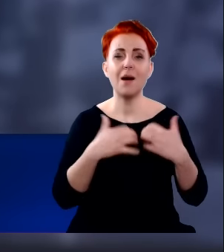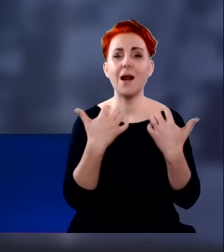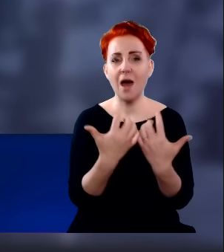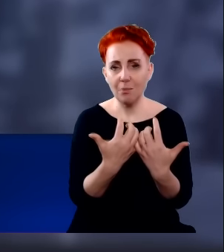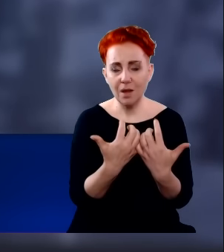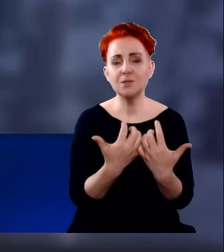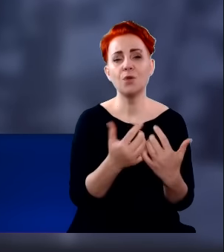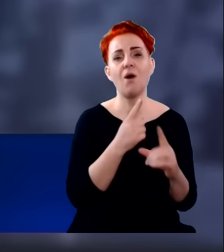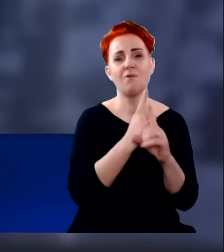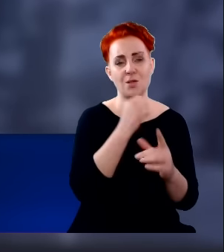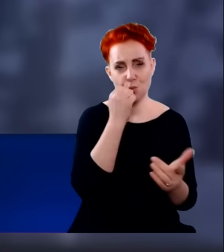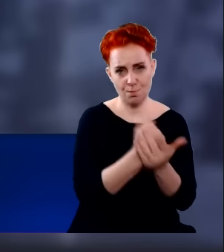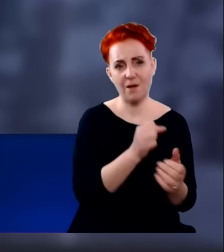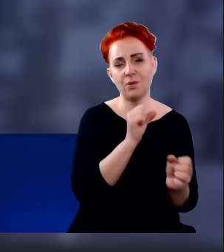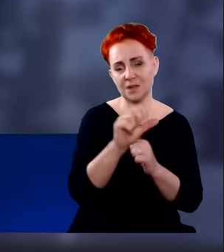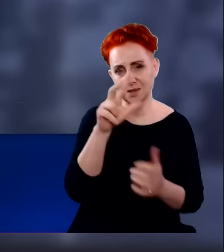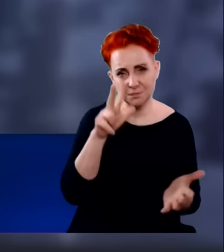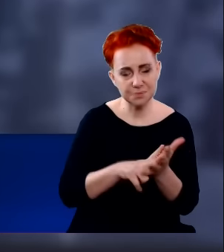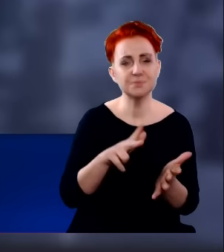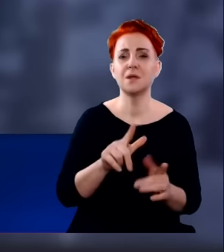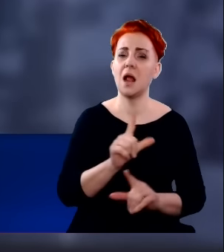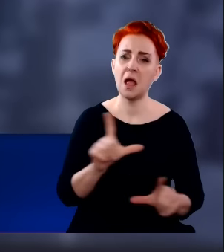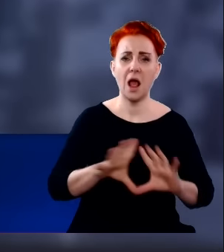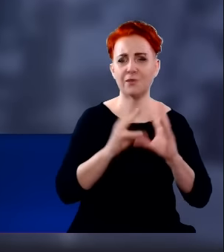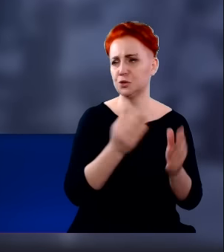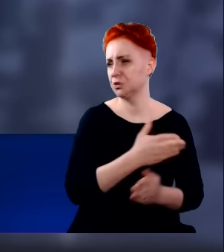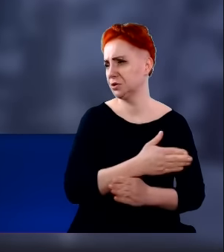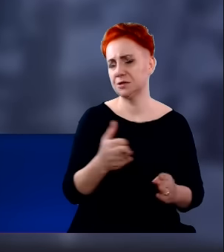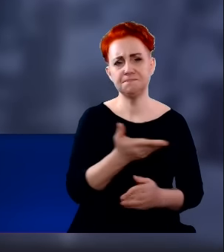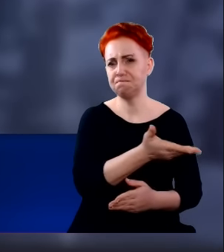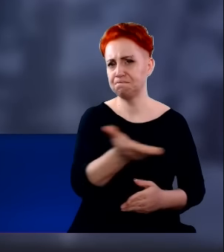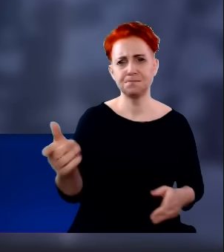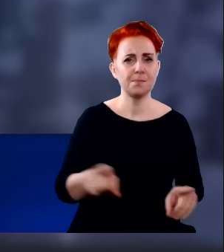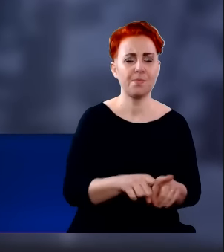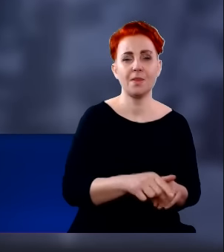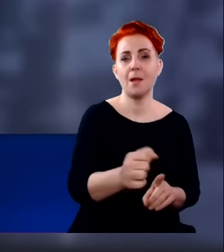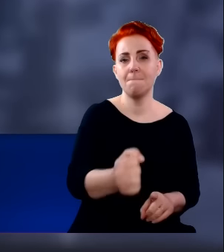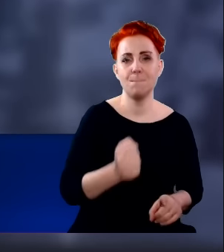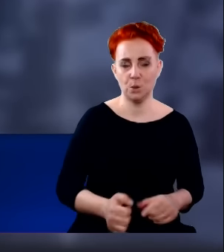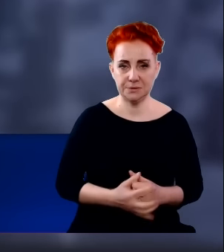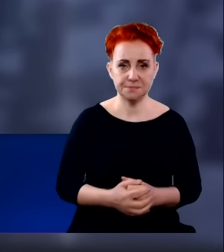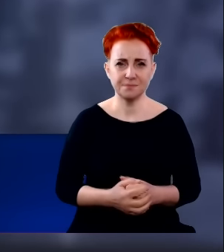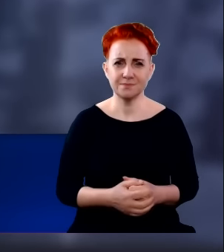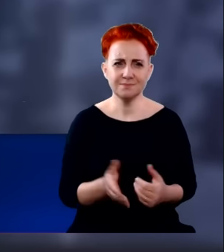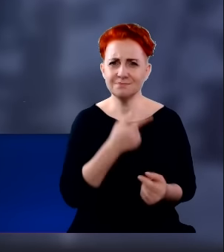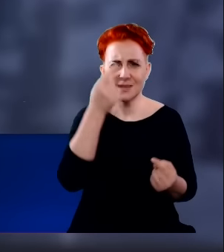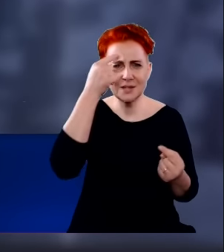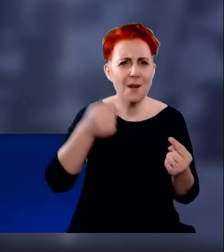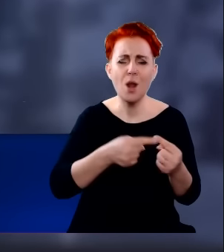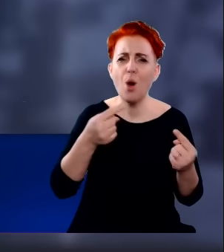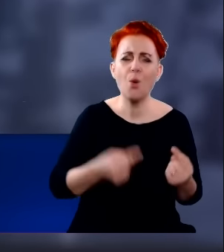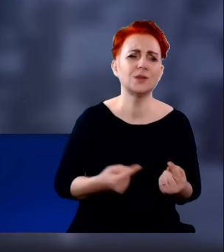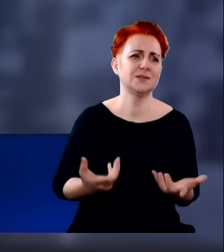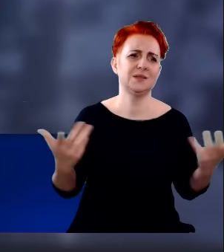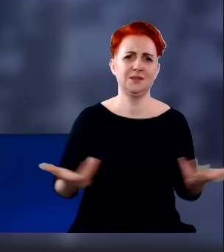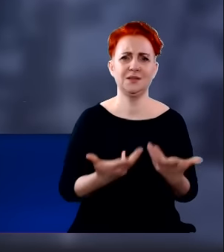odbyły się zgodnie z prawem, są legalne, tak, jesteśmy wszyscy posłami. Natomiast no, to jest nielogiczne. Przede wszystkim brak tutaj logiki w myśleniu,